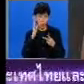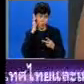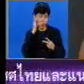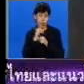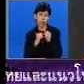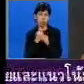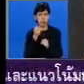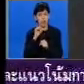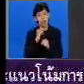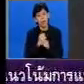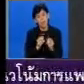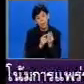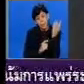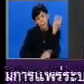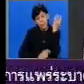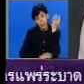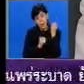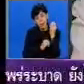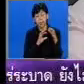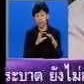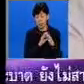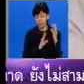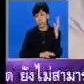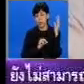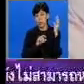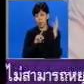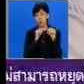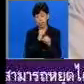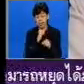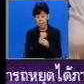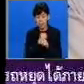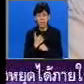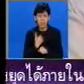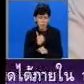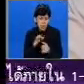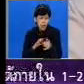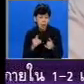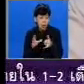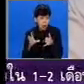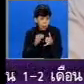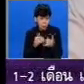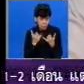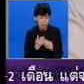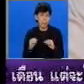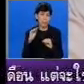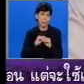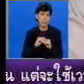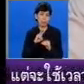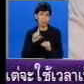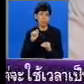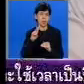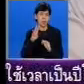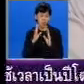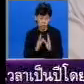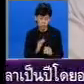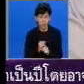วัย19ปีอาชีพทำสวนยางพาราในอำเภอทุ่งใหญ่จังหวัดนครศรีธรรมราชส่วนยอดผู้ติดเชื้อวันนี้มีเพิ่มอีก224